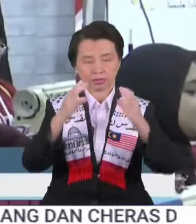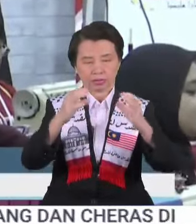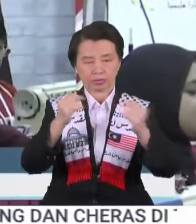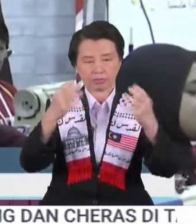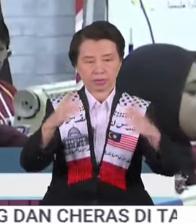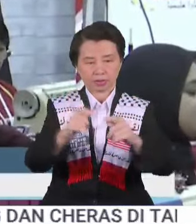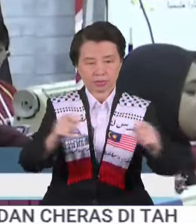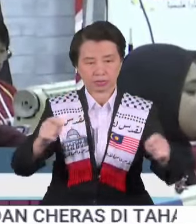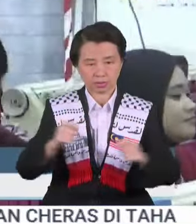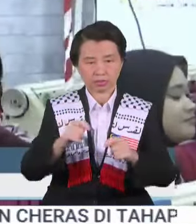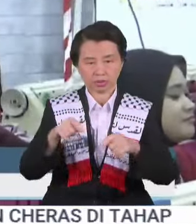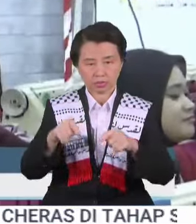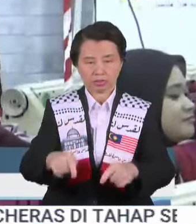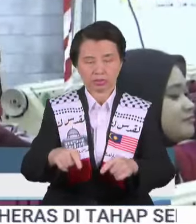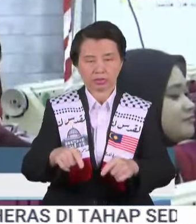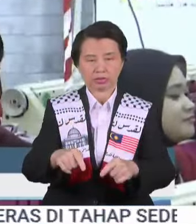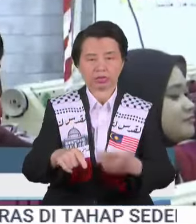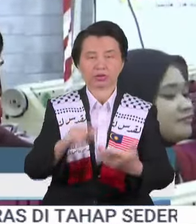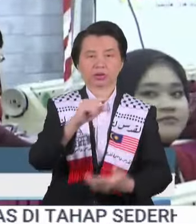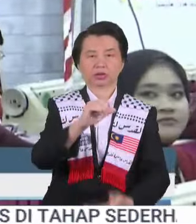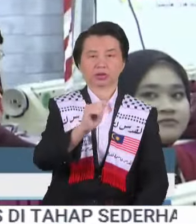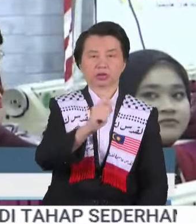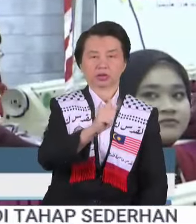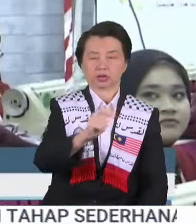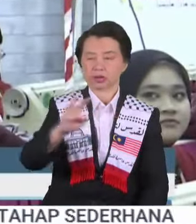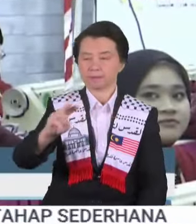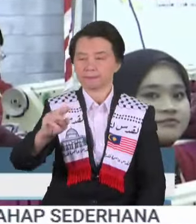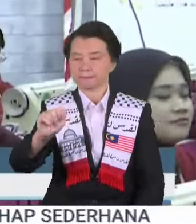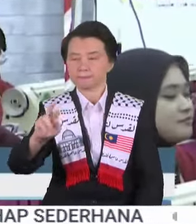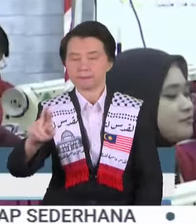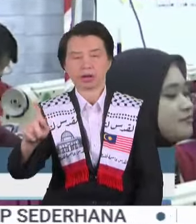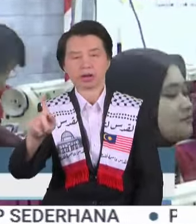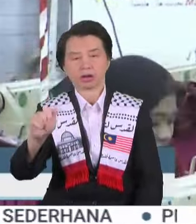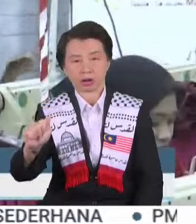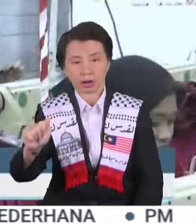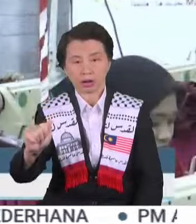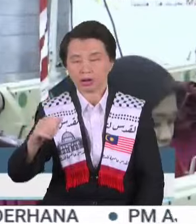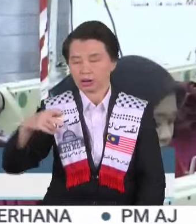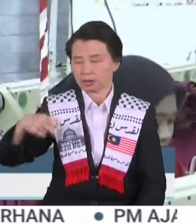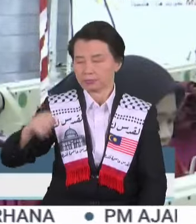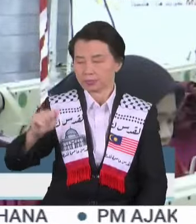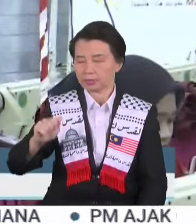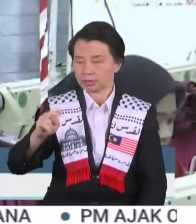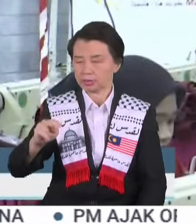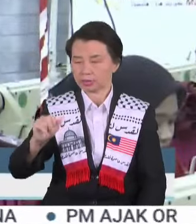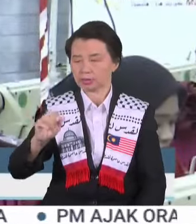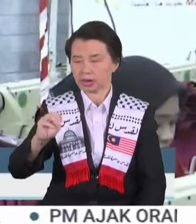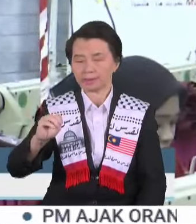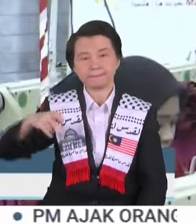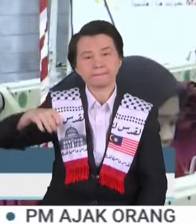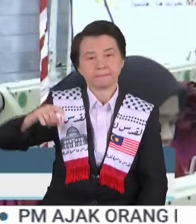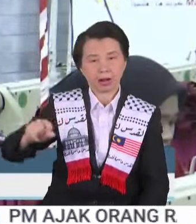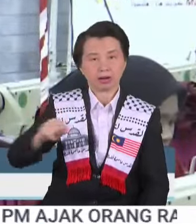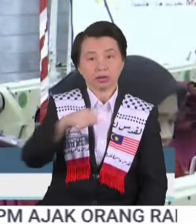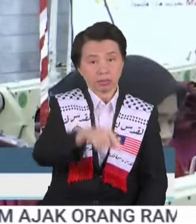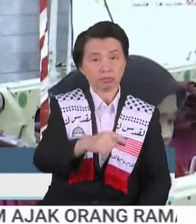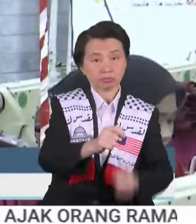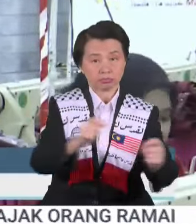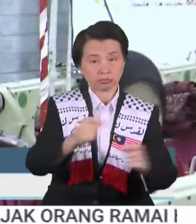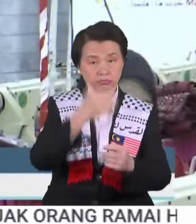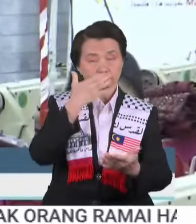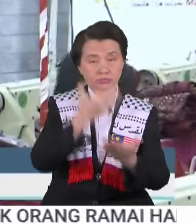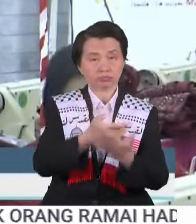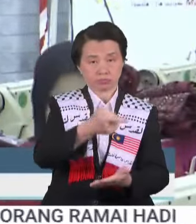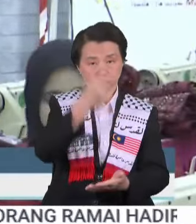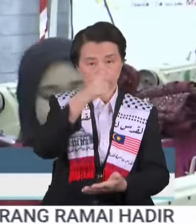sebenarnya saya jumpa Giat Mara Pinampang. Saya rasa ini masa yang bagus untuk saya ikutlah. Selepas tamat latihan di sini, saya bercadang untuk